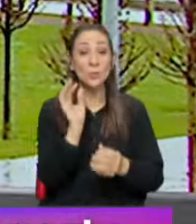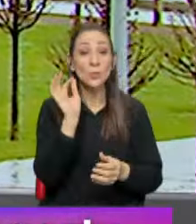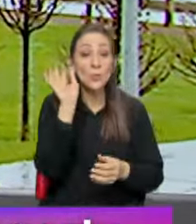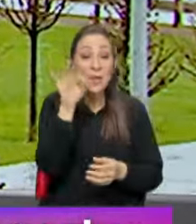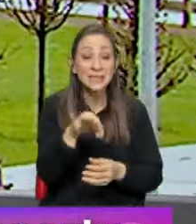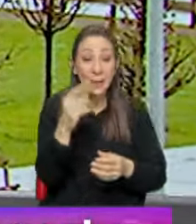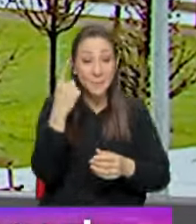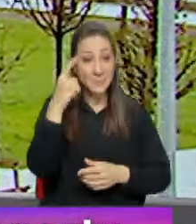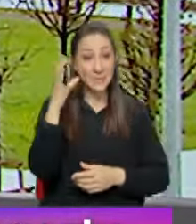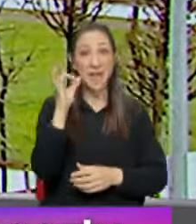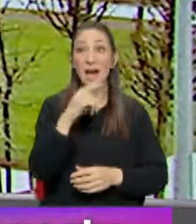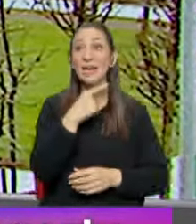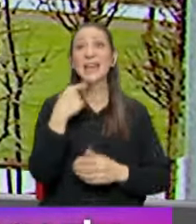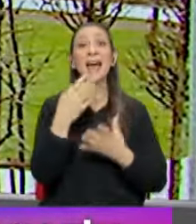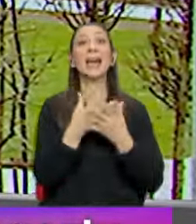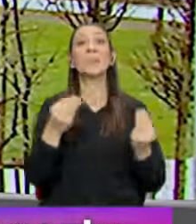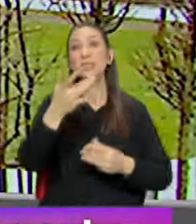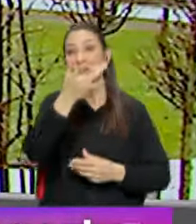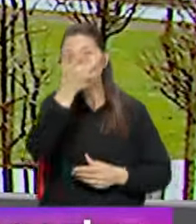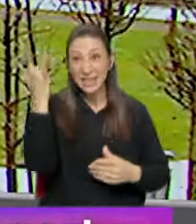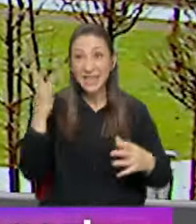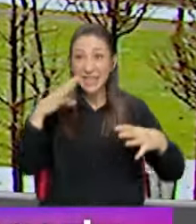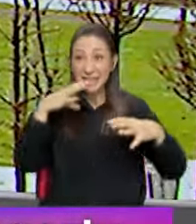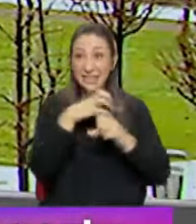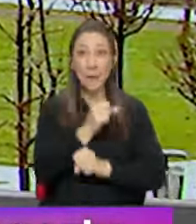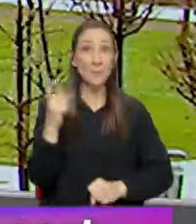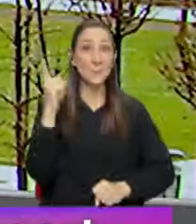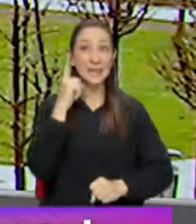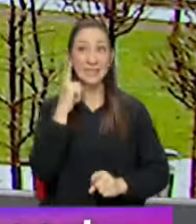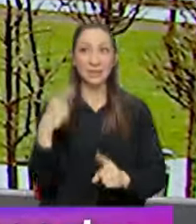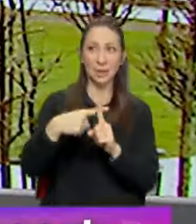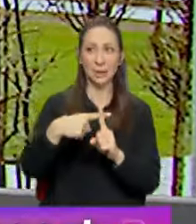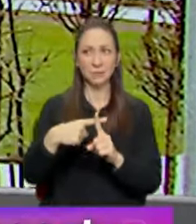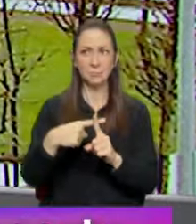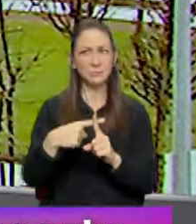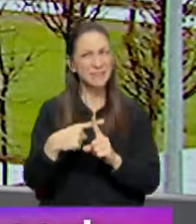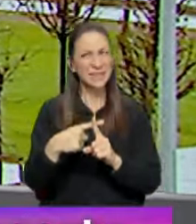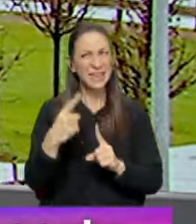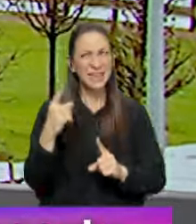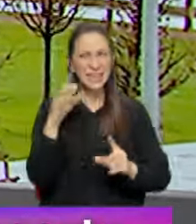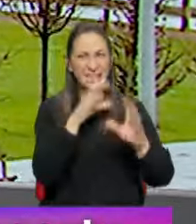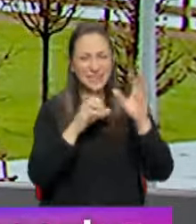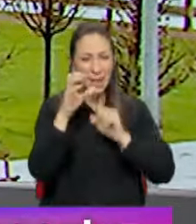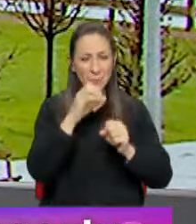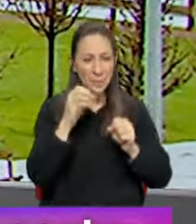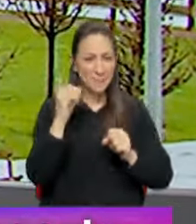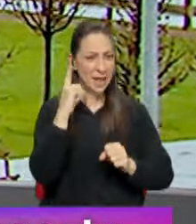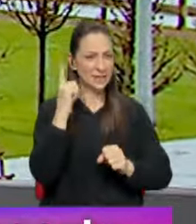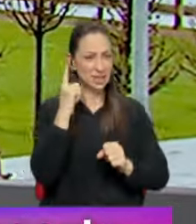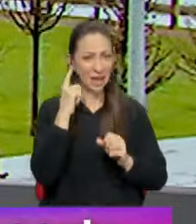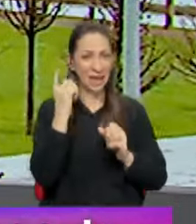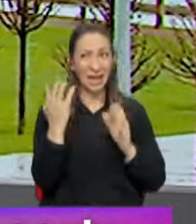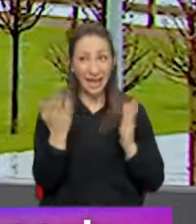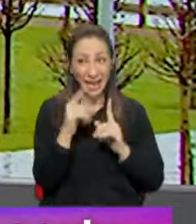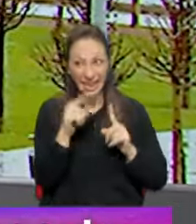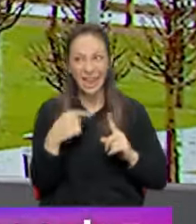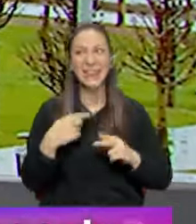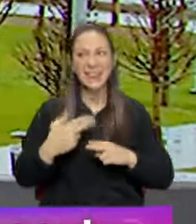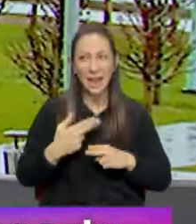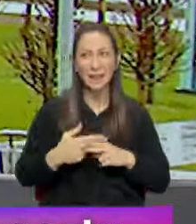bilgeliğe asla kaybetmediği cehaletin gizemli prestijini ekler. Gizemli prestije kadar denedim.